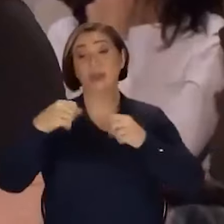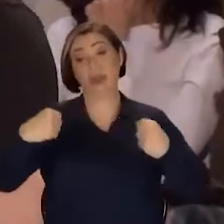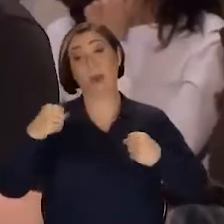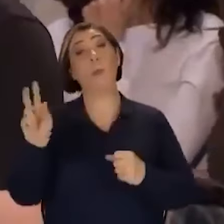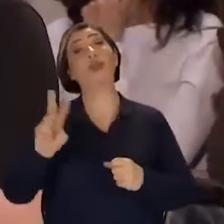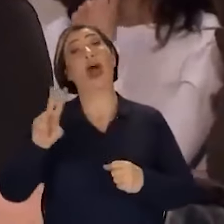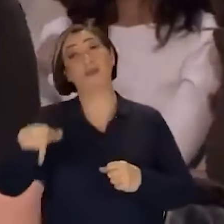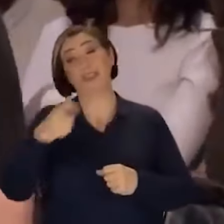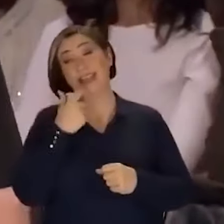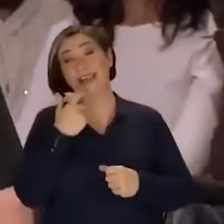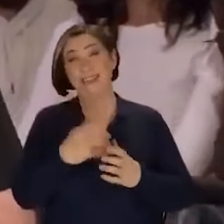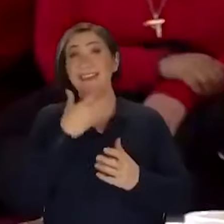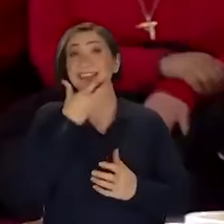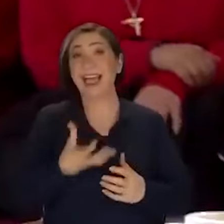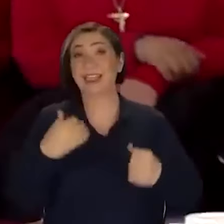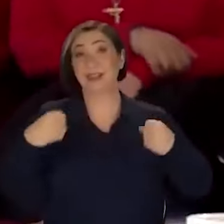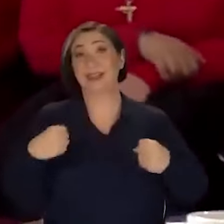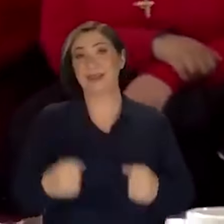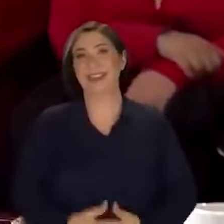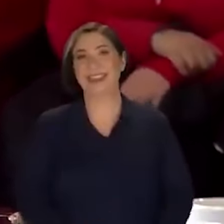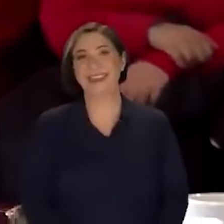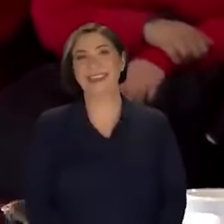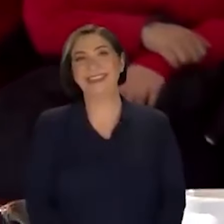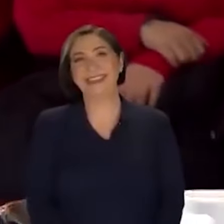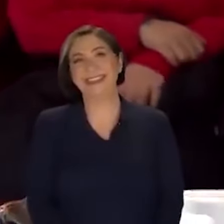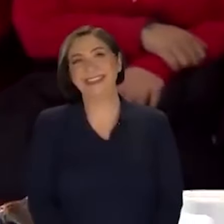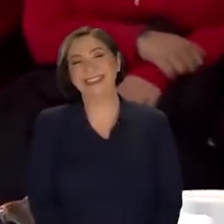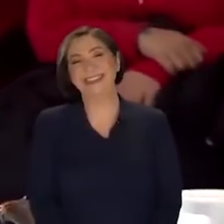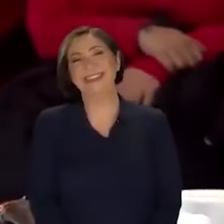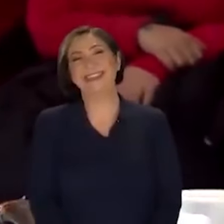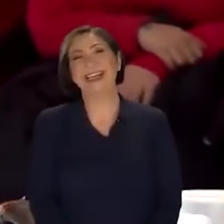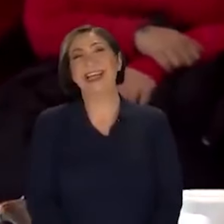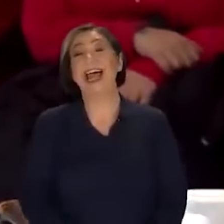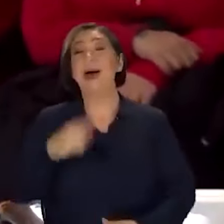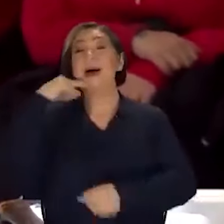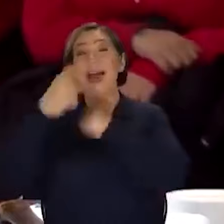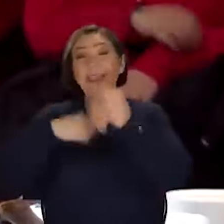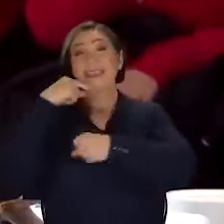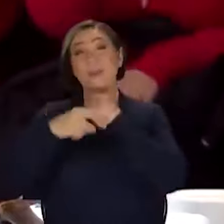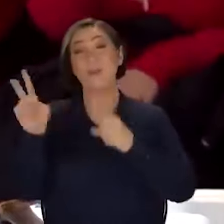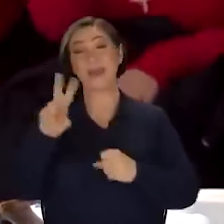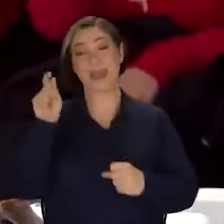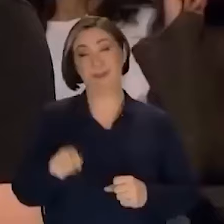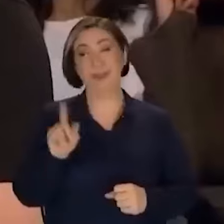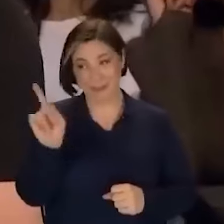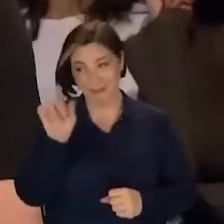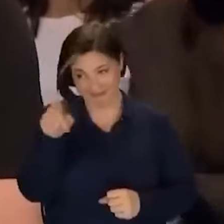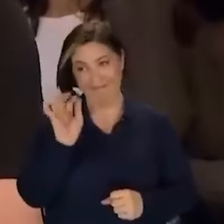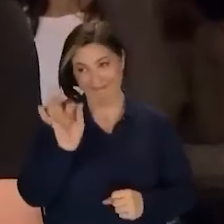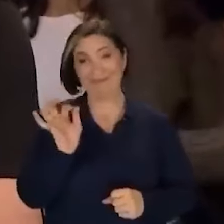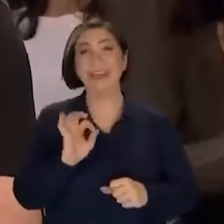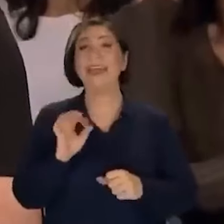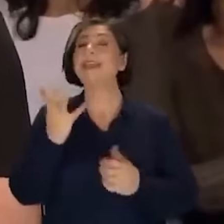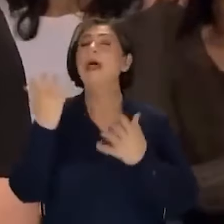ve sakallı bu sen moda diye Ben de yani sen kendini moda Tab